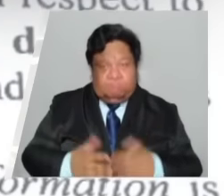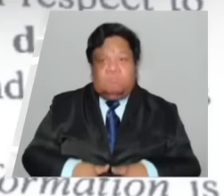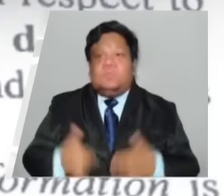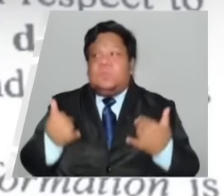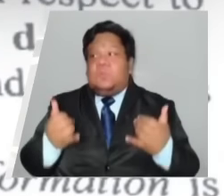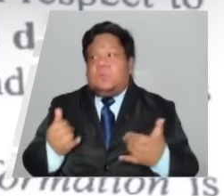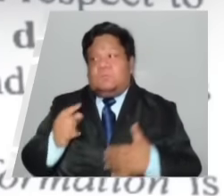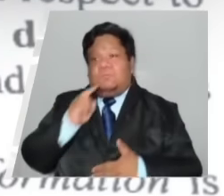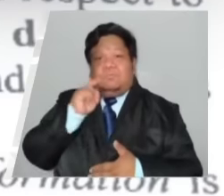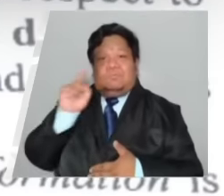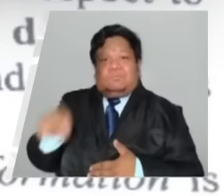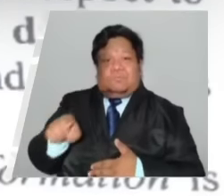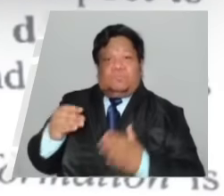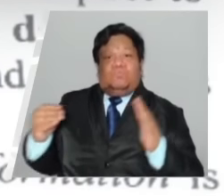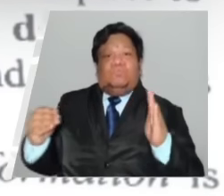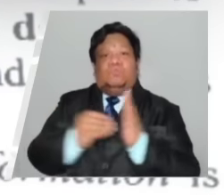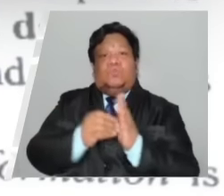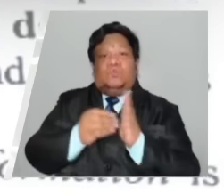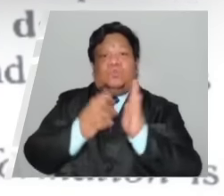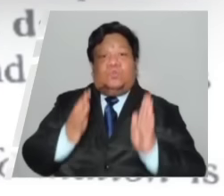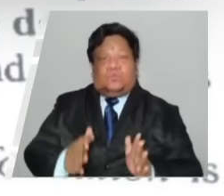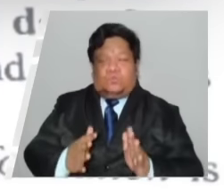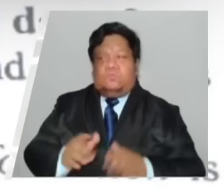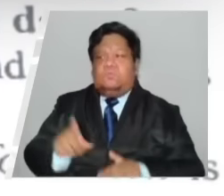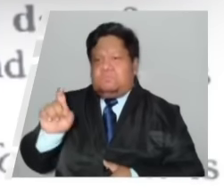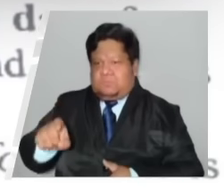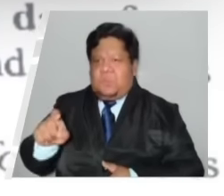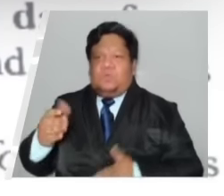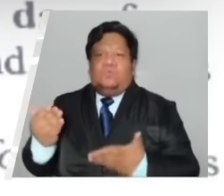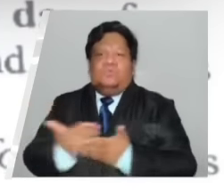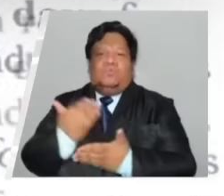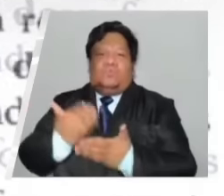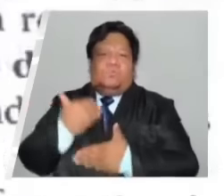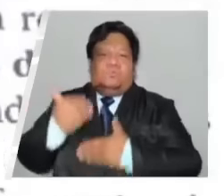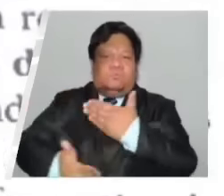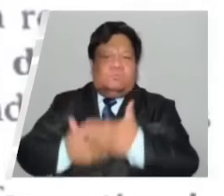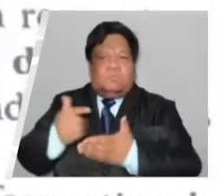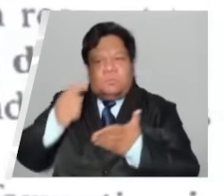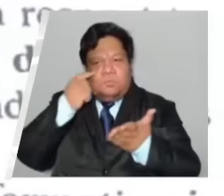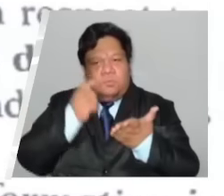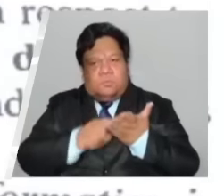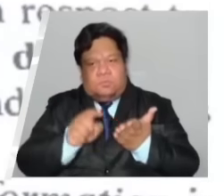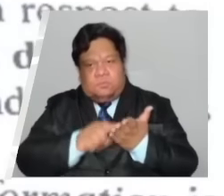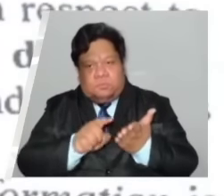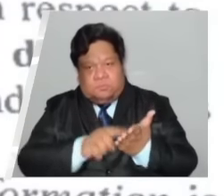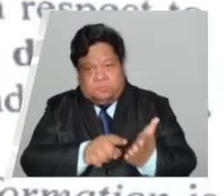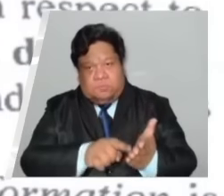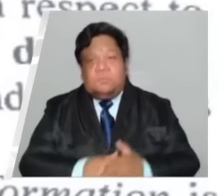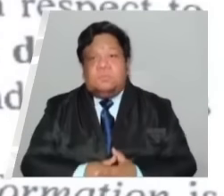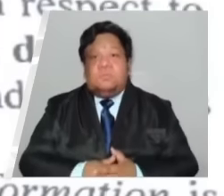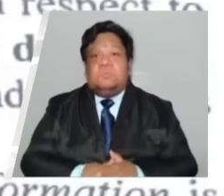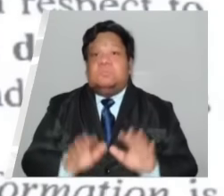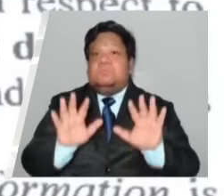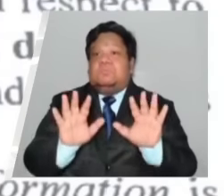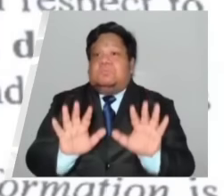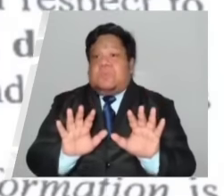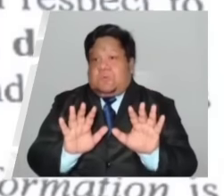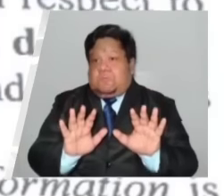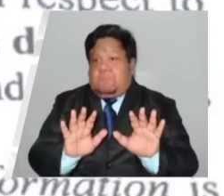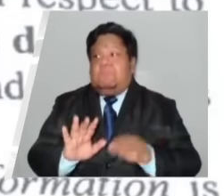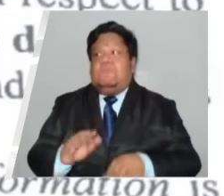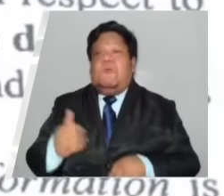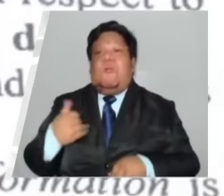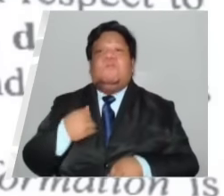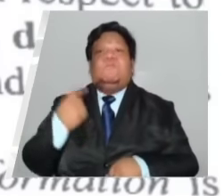Prosecutor ng Pasay na magsagawa ng bagong preliminary investigation kay Nery. Pero hindi pinagbigyan ng korte ang hiling ni